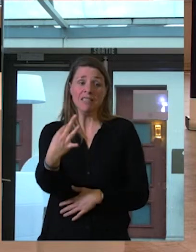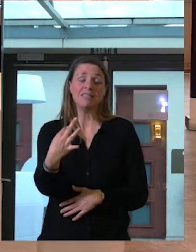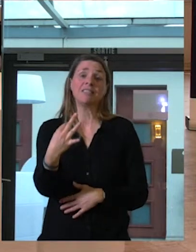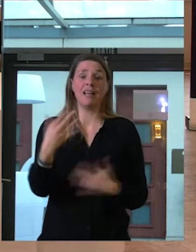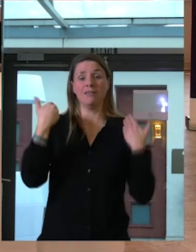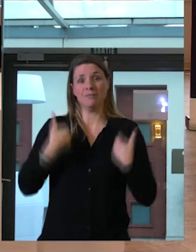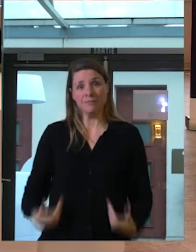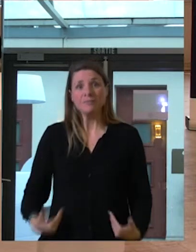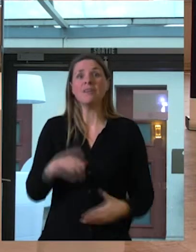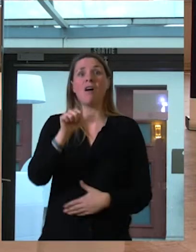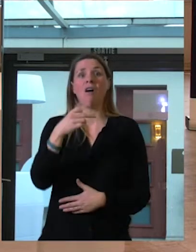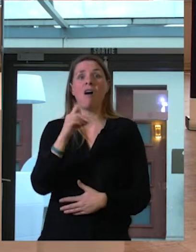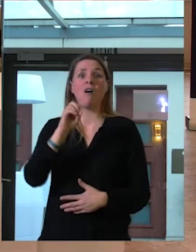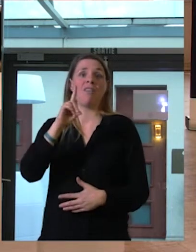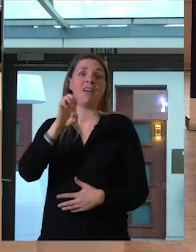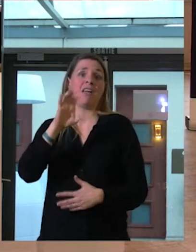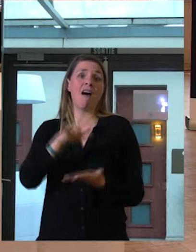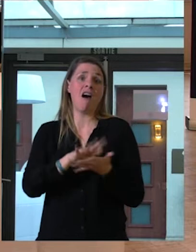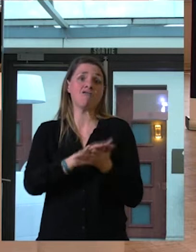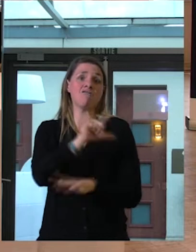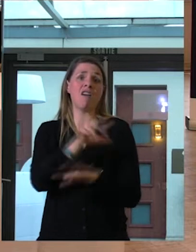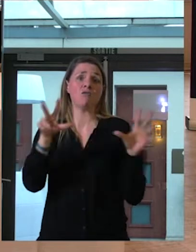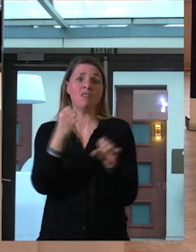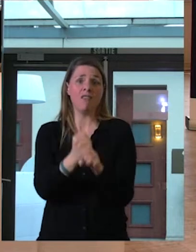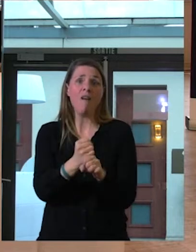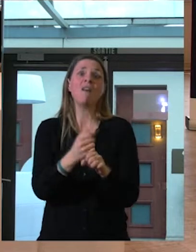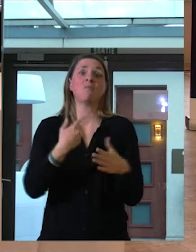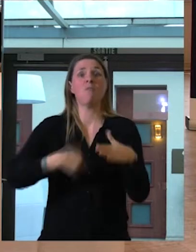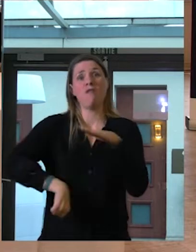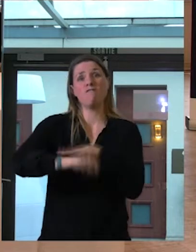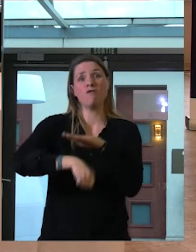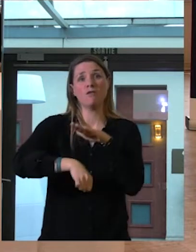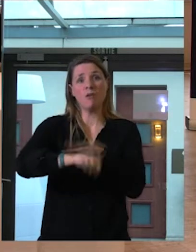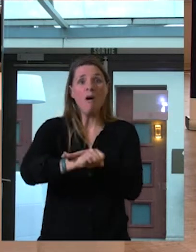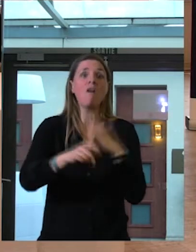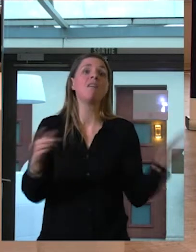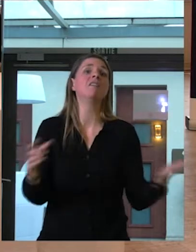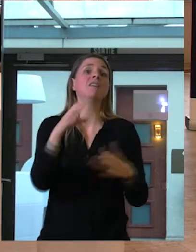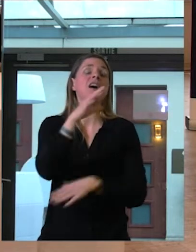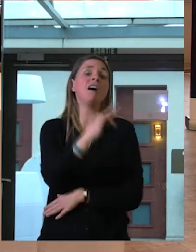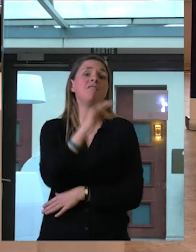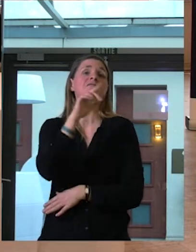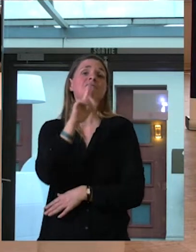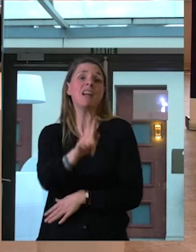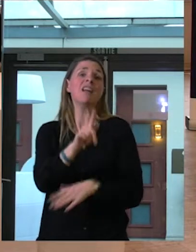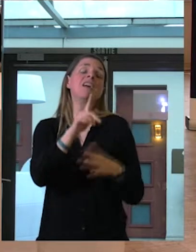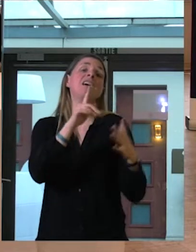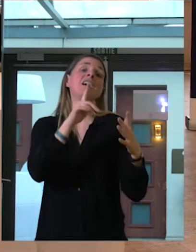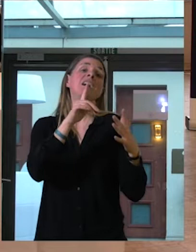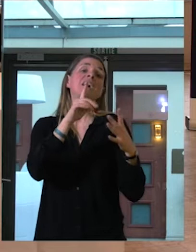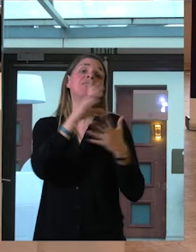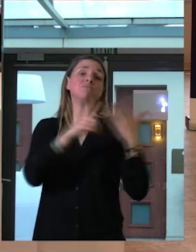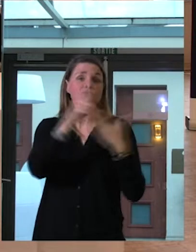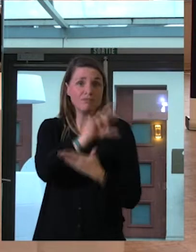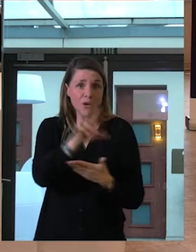c'est Andrea Lardez, j'ai 28 ans. Et je pratique le football, donc au FC Girondins de Bordeaux. J'ai commencé à l'âge de 6